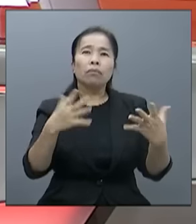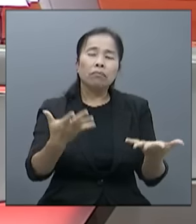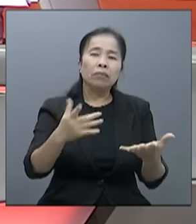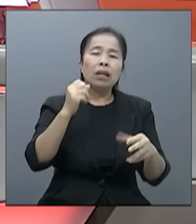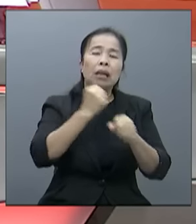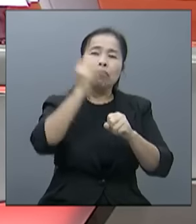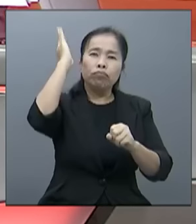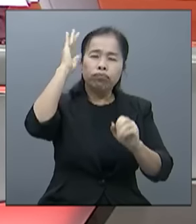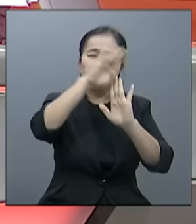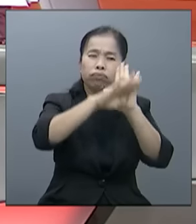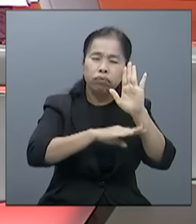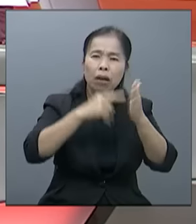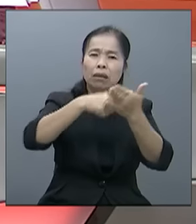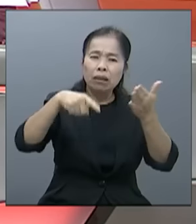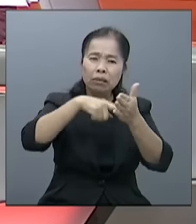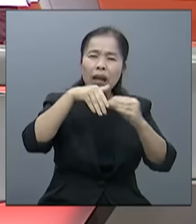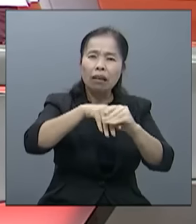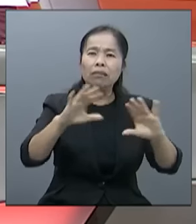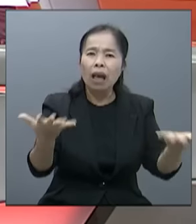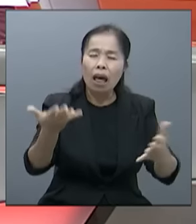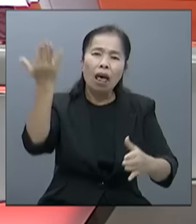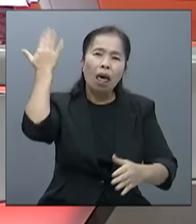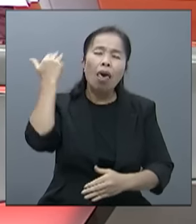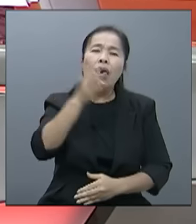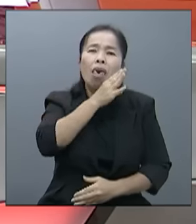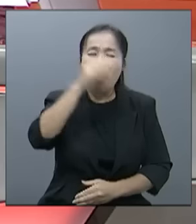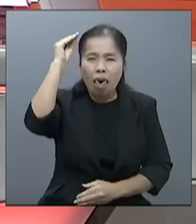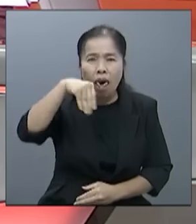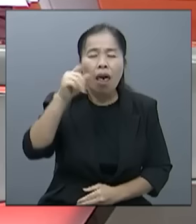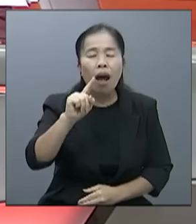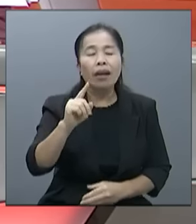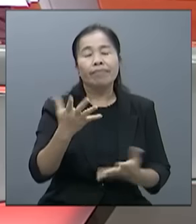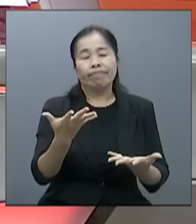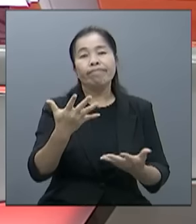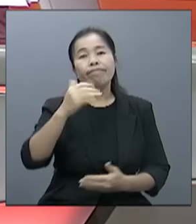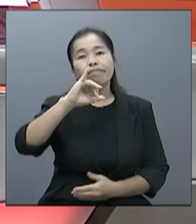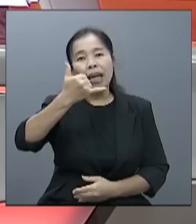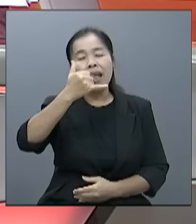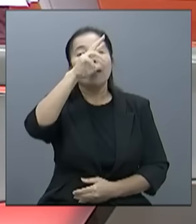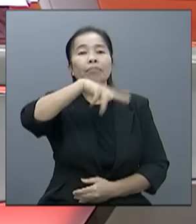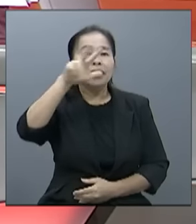แต่เอาล่ะตอนนี้ก็อาจจะต้องรอดูการแถลงนโยบายกันอีกทีนึงนะคะว่าท้